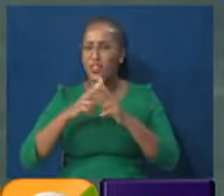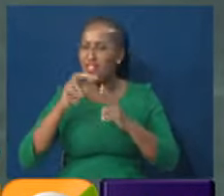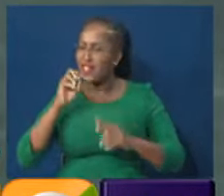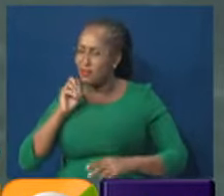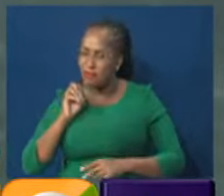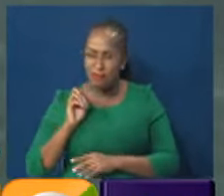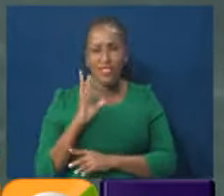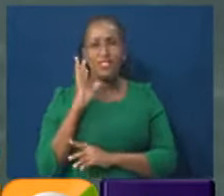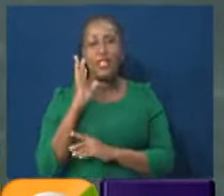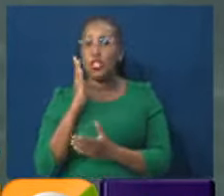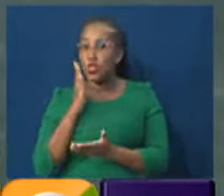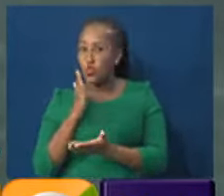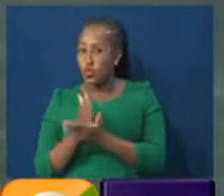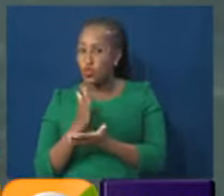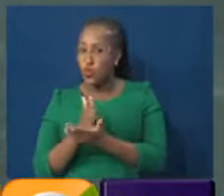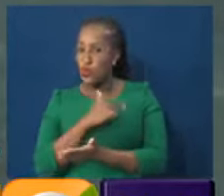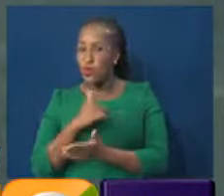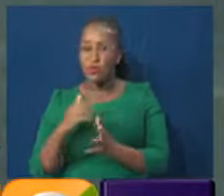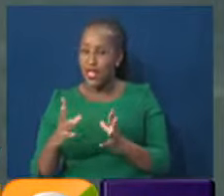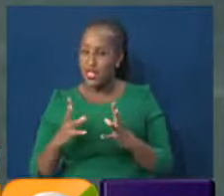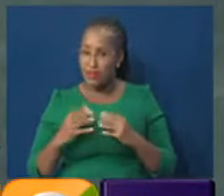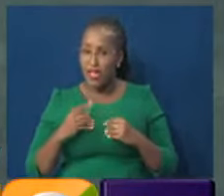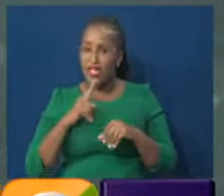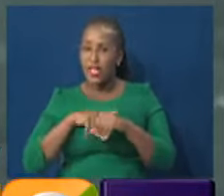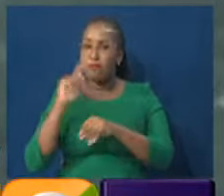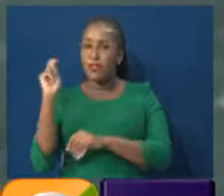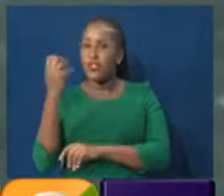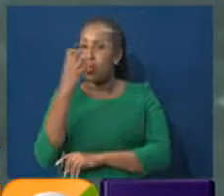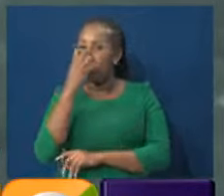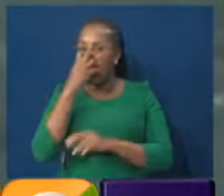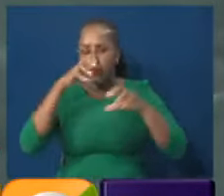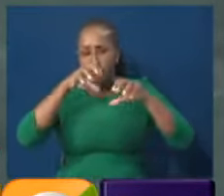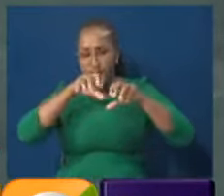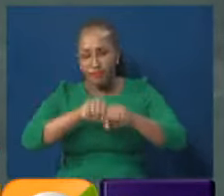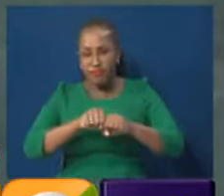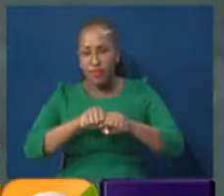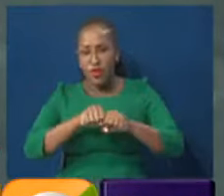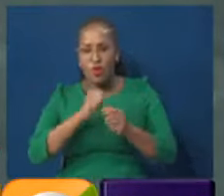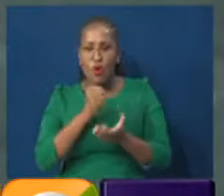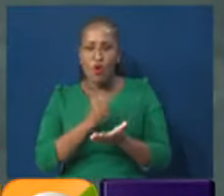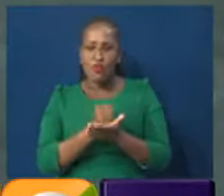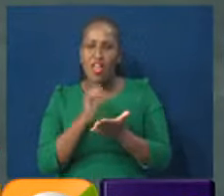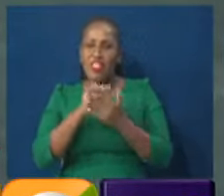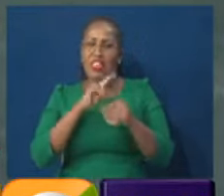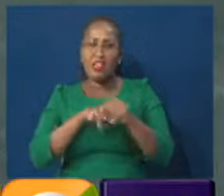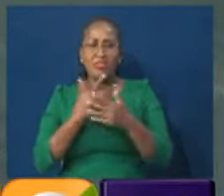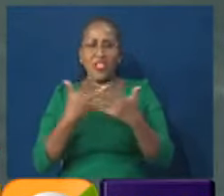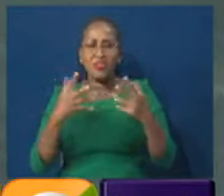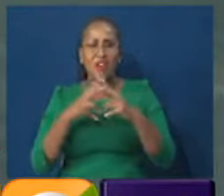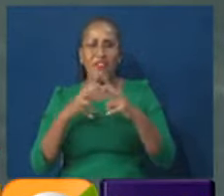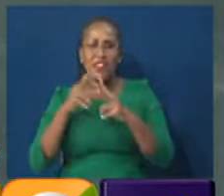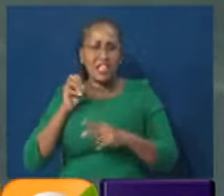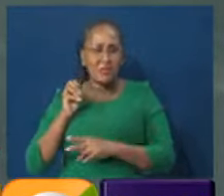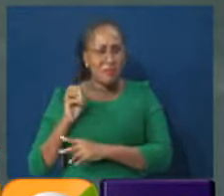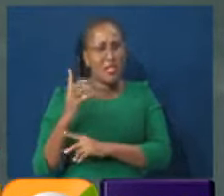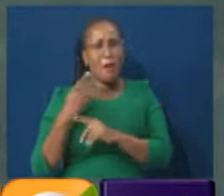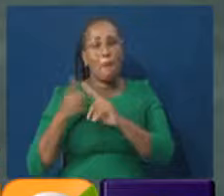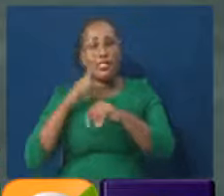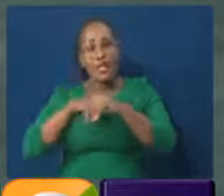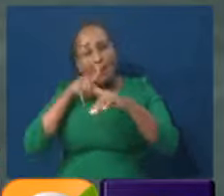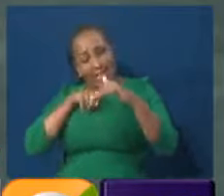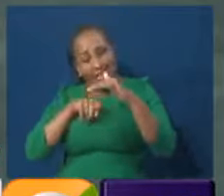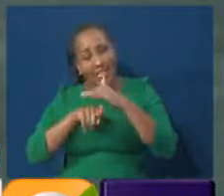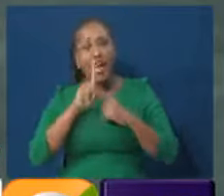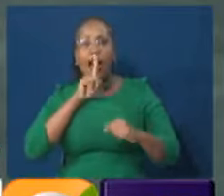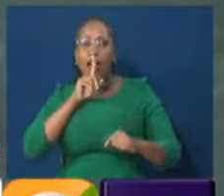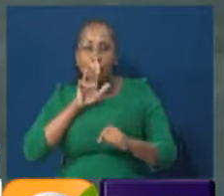Yes, tujakataa. Wakati Mheshimiwa William Samuel Ruto alichukua uongozi, maisha ilikuwa juu. Lakini wakati aliingia, alipromise